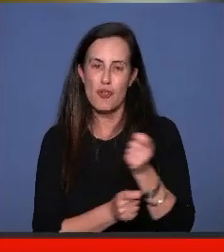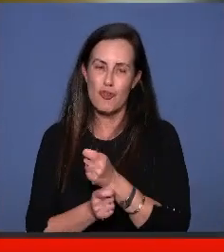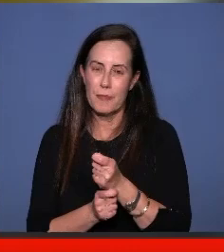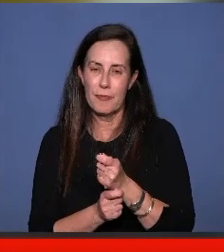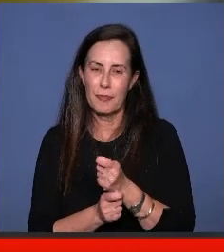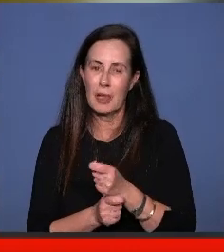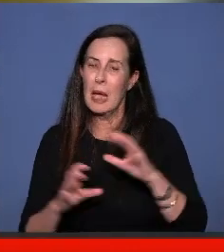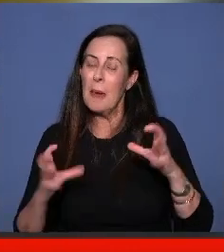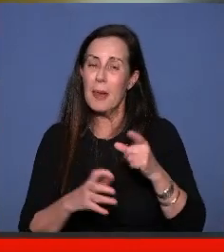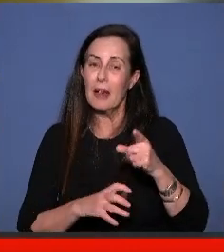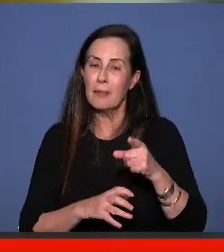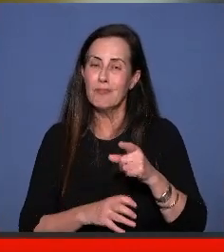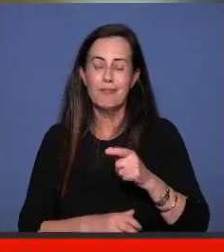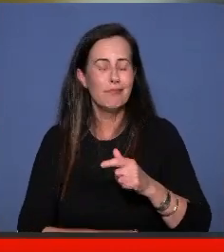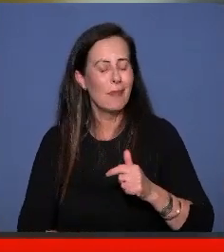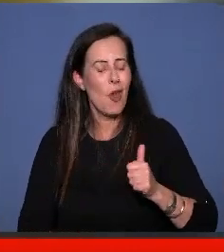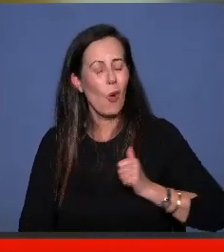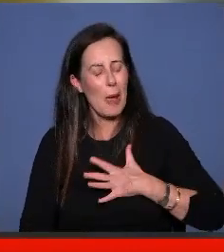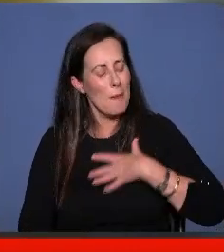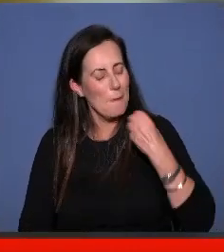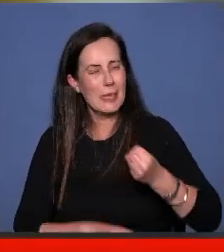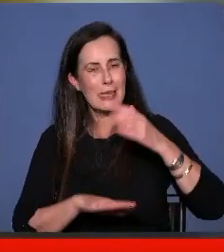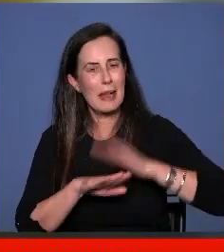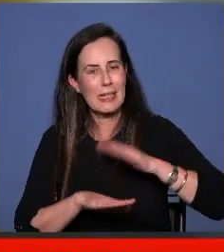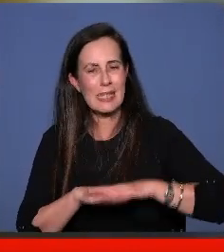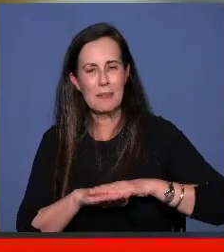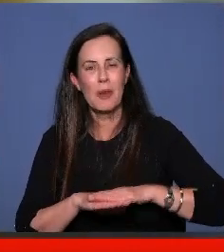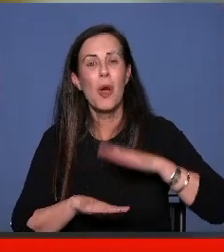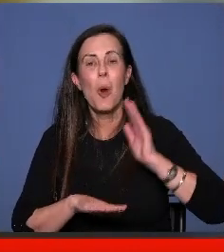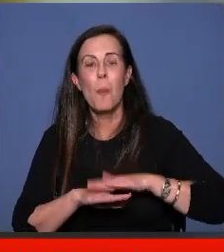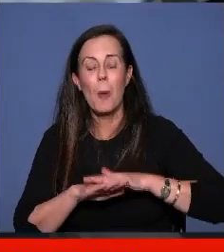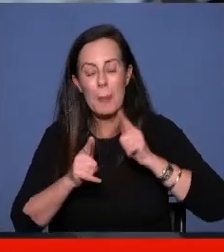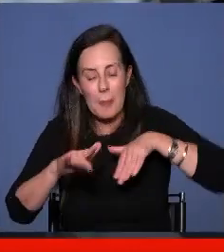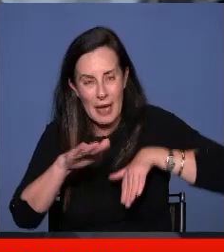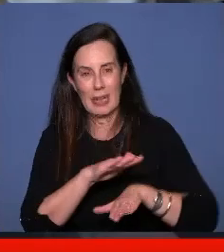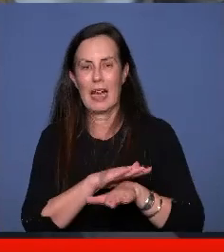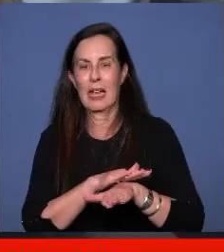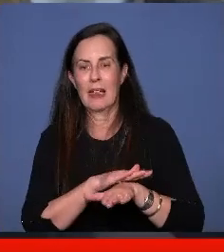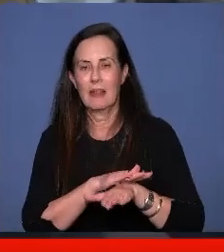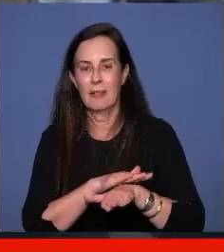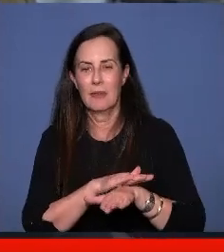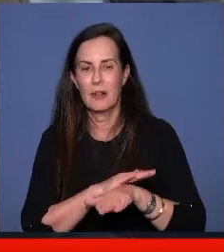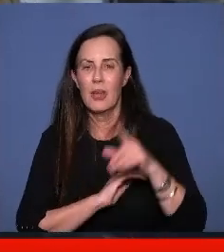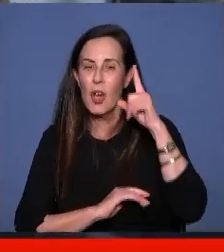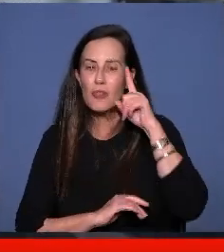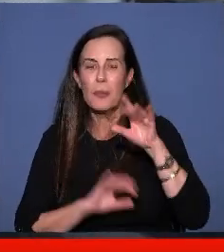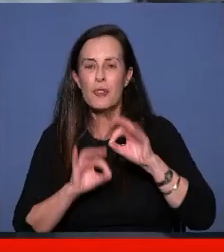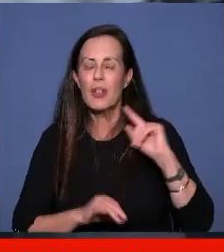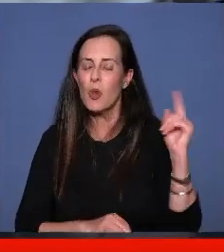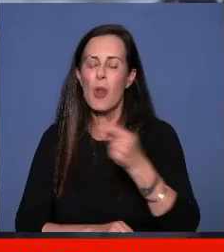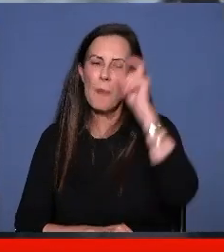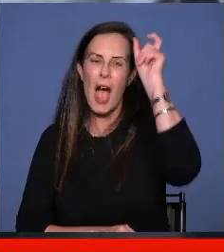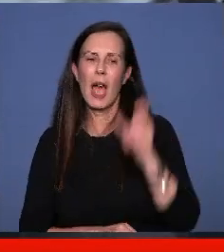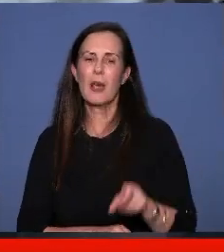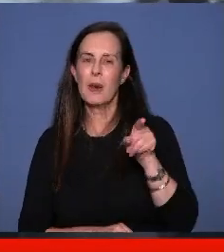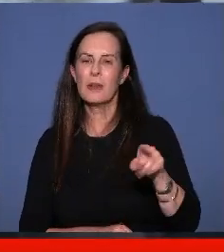ביחידת יהלום נחשב ללוחם אז, מקצוען, אמיץ, מומחה בלחימה תת-קרקעית. אני חושב שמירון היה בשביל כולם הדמות הזאת שאתה